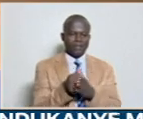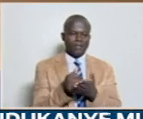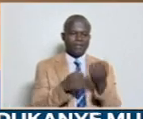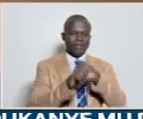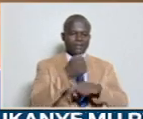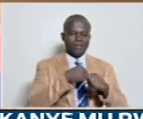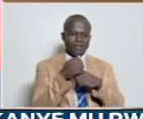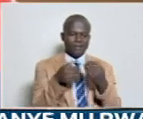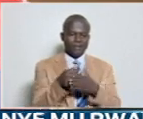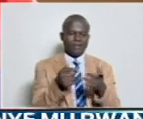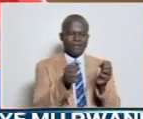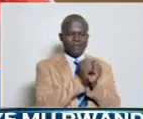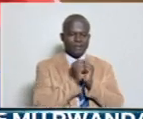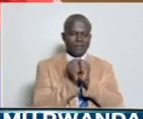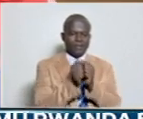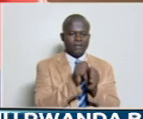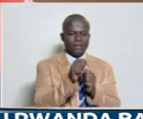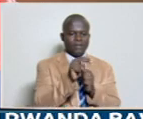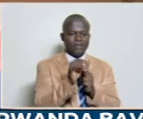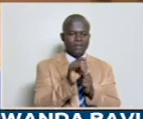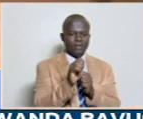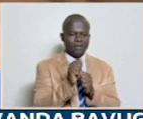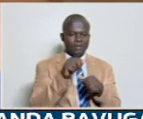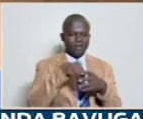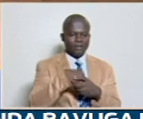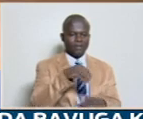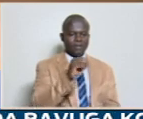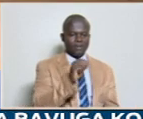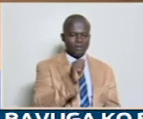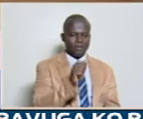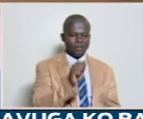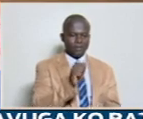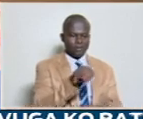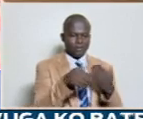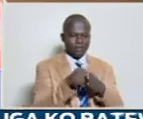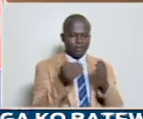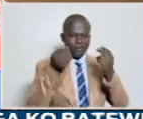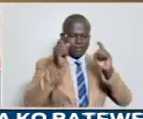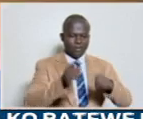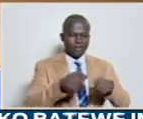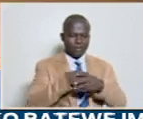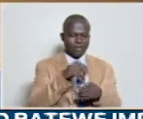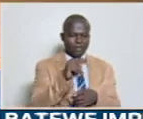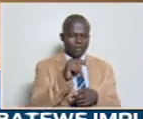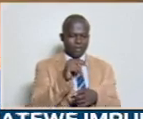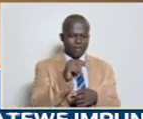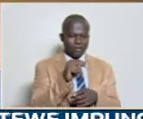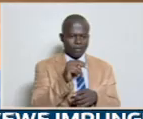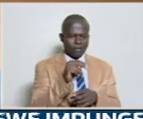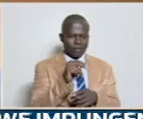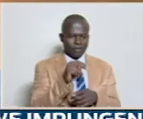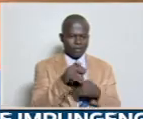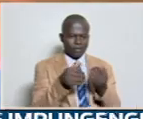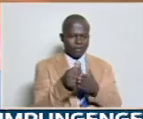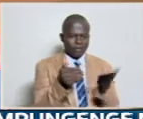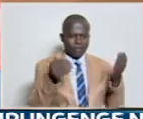gikorwa nyirizina, ndi kumwe na Anita ukomoka muri Madagascar. Anita witabiriye Kigali Night Run,